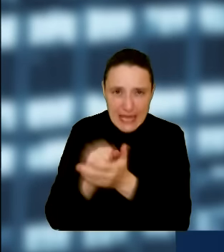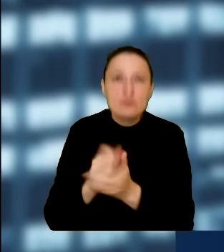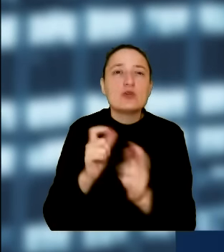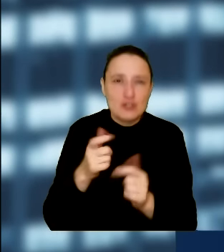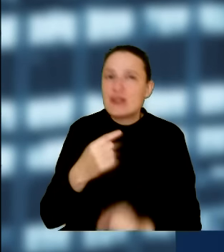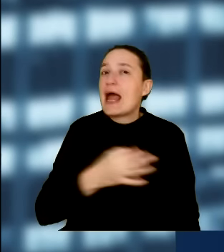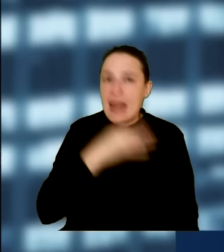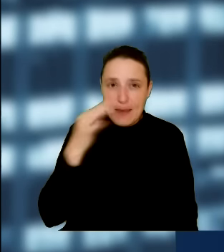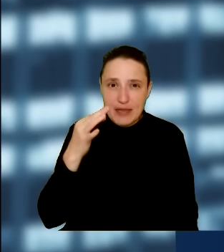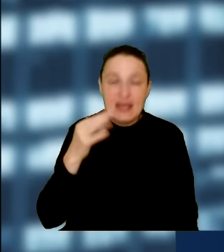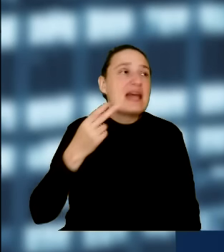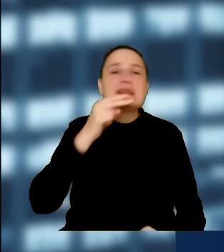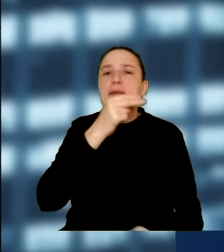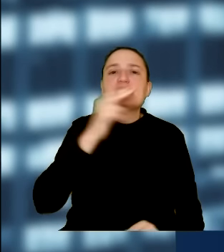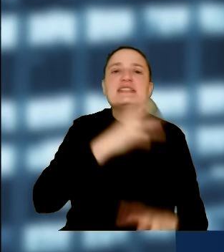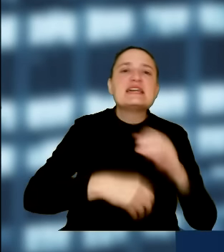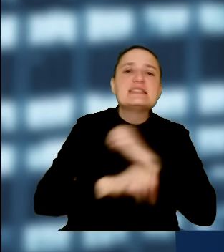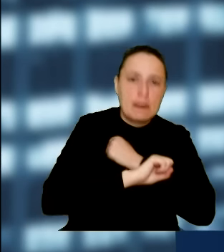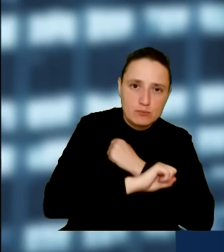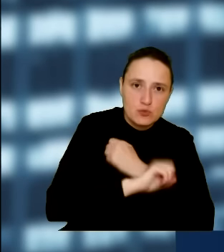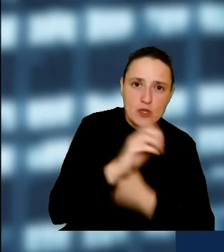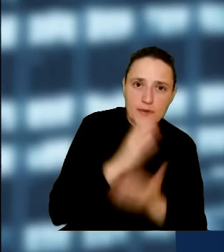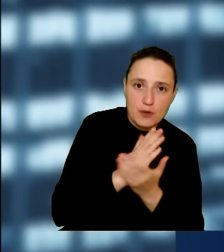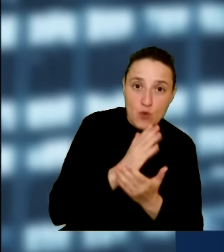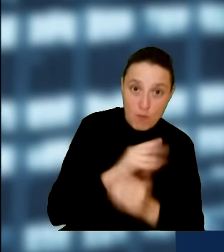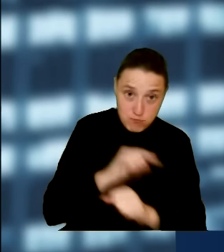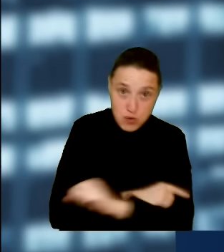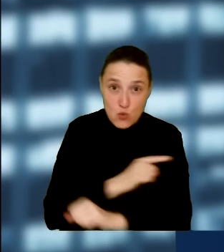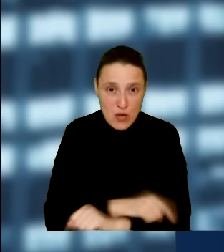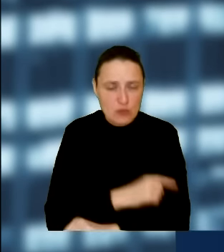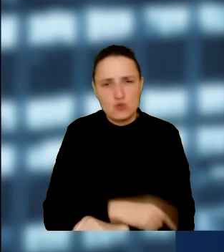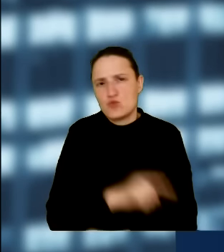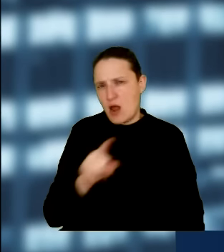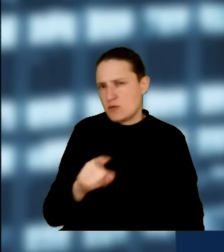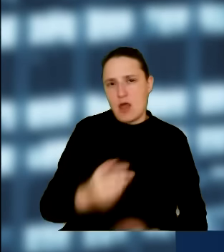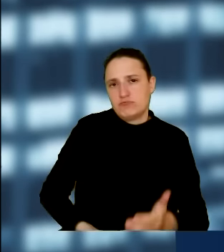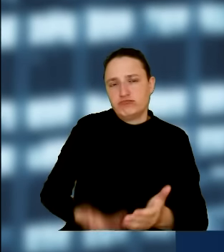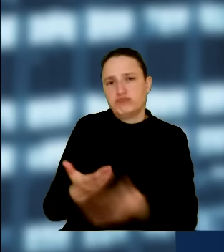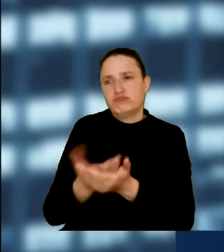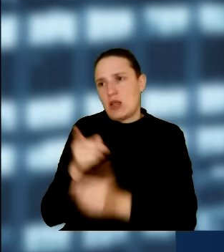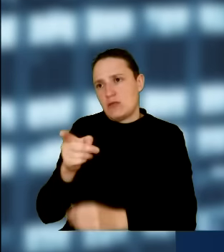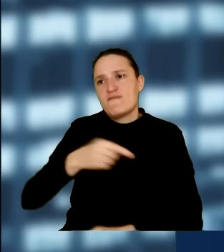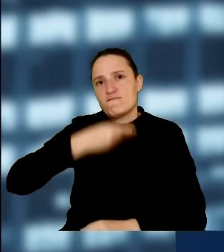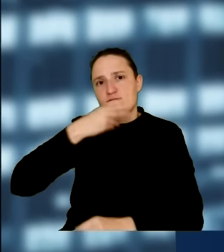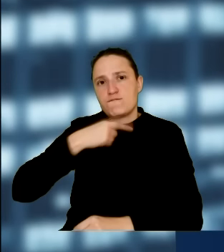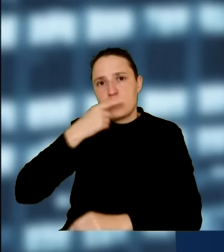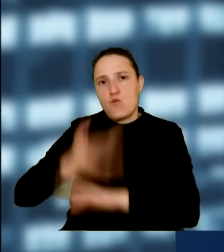najlepiej, tematami zastępczymi. Skieruję do prokuratury zawiadomienie o składaniu fałszywych oskarżeń przez pana i pana